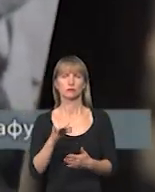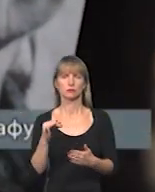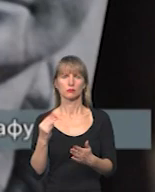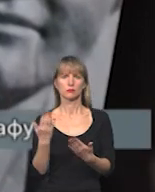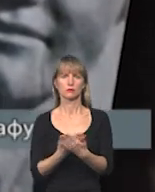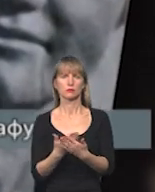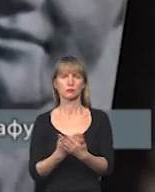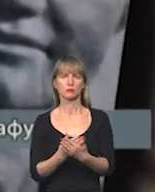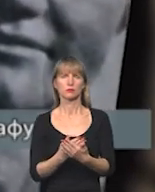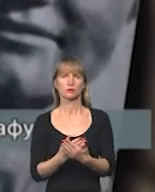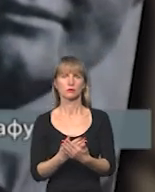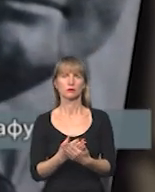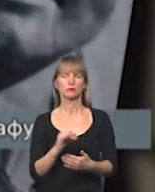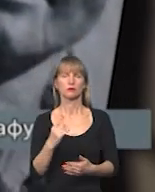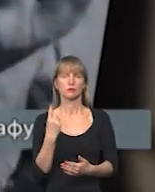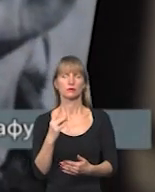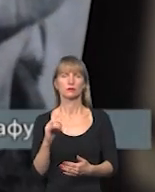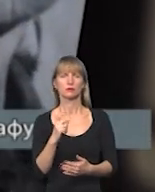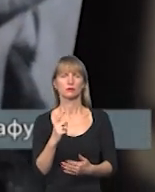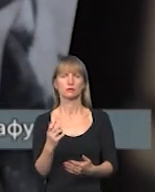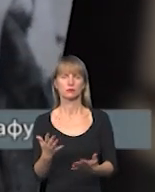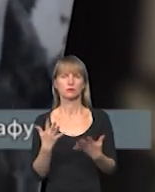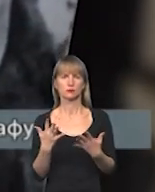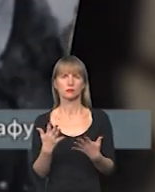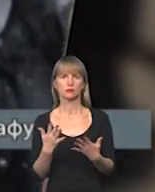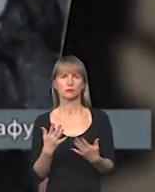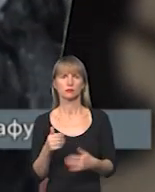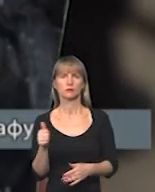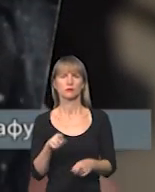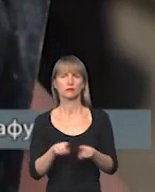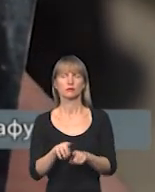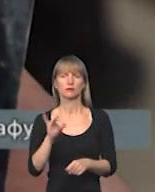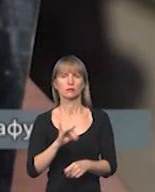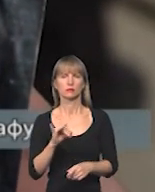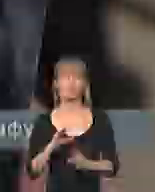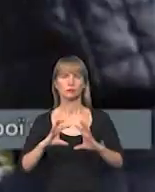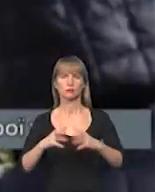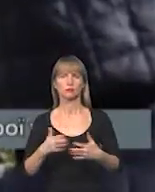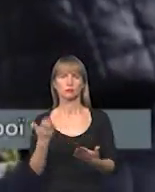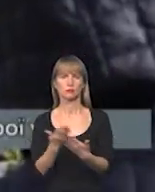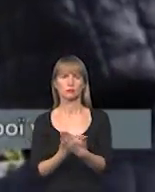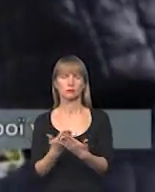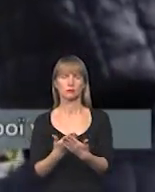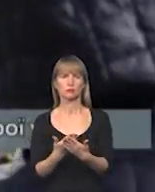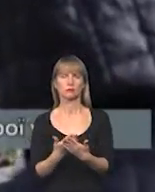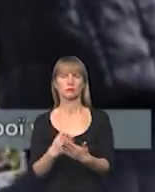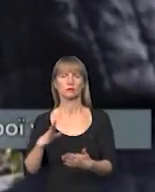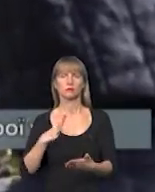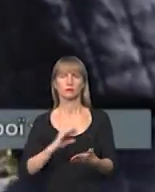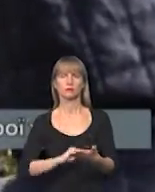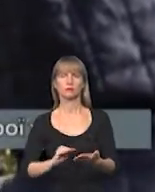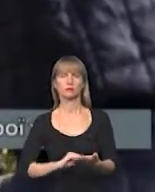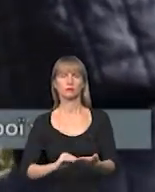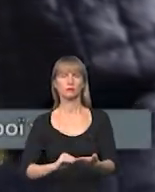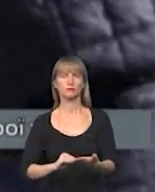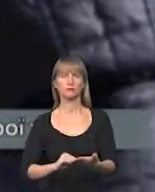И одна из ярких, ну, вернее, первых таких страниц в истории мирового кинематографа была написана, можно